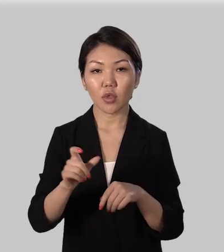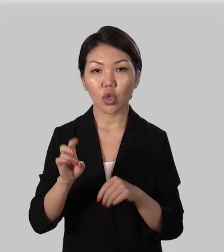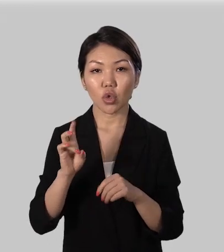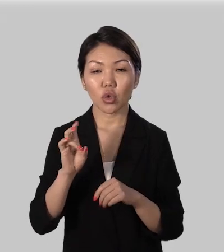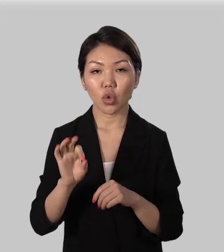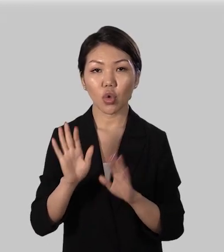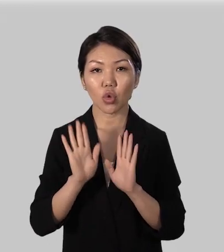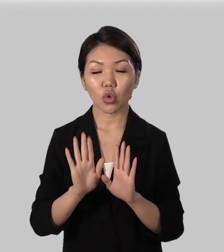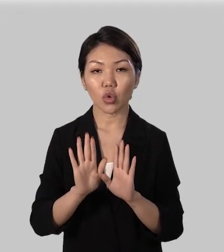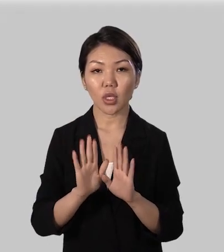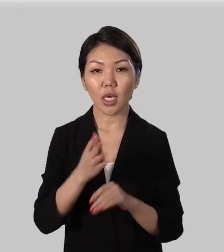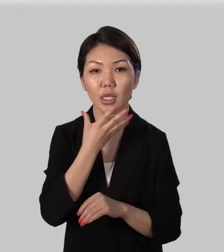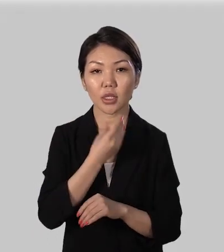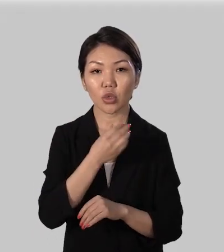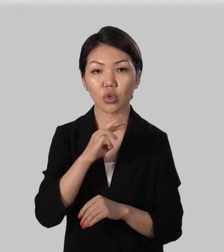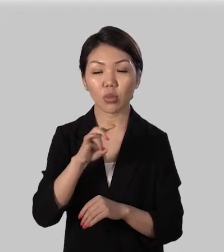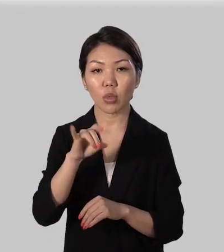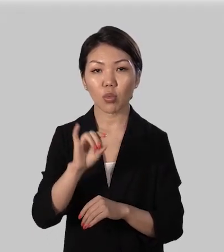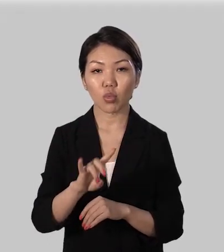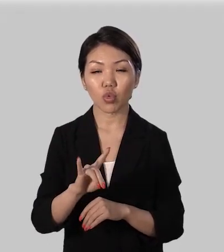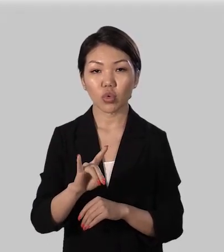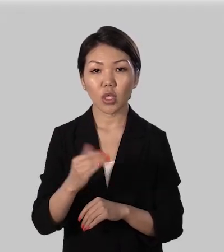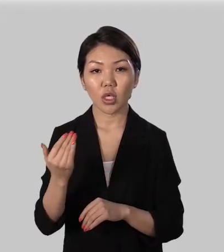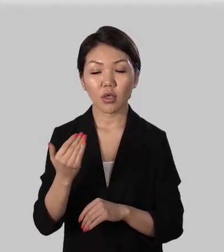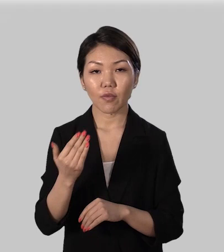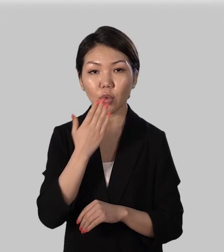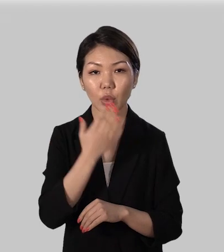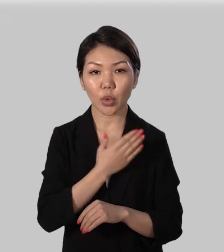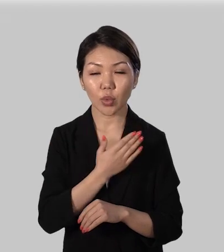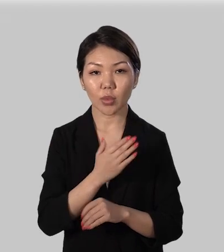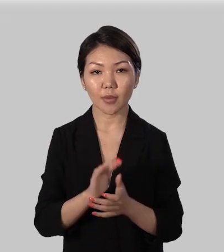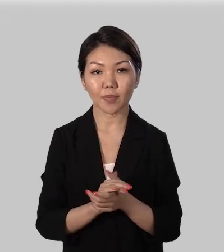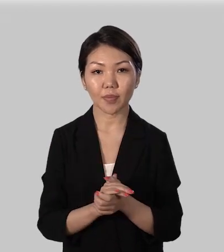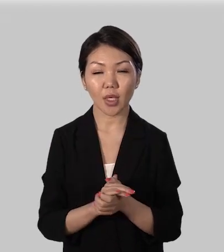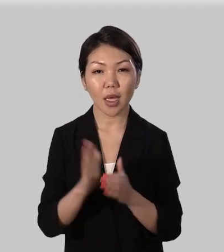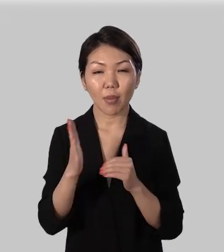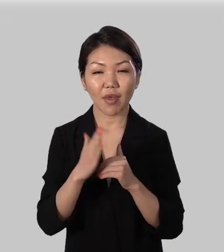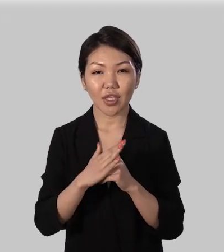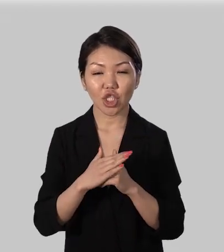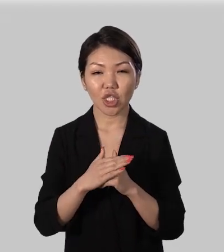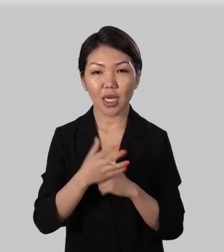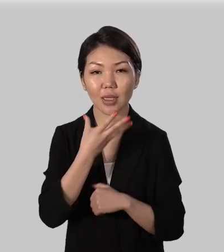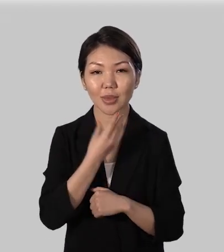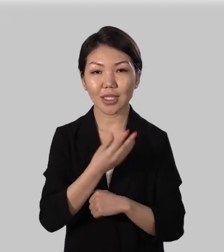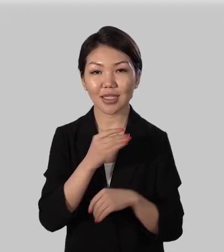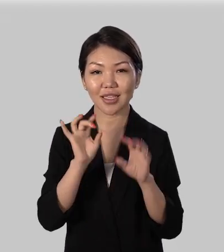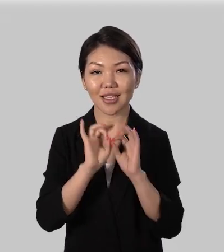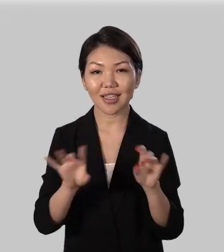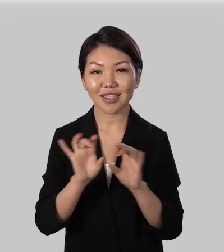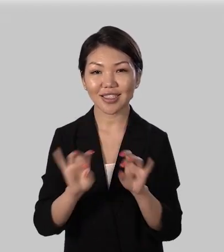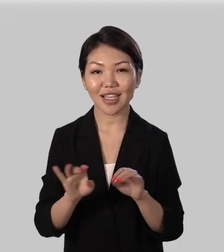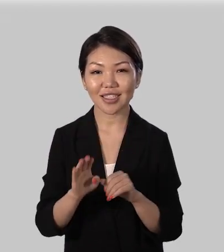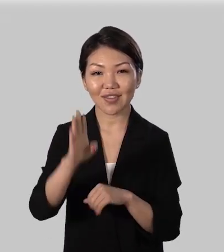лишь деду мамону есть до него дело по вечерам дед рассказывает мальчику